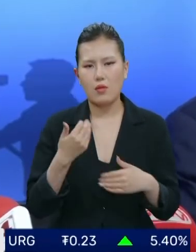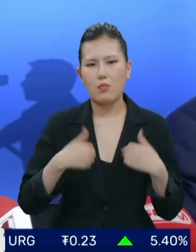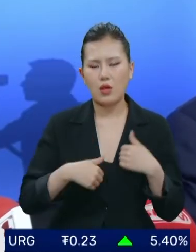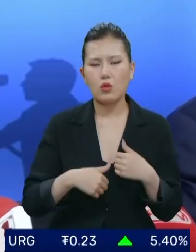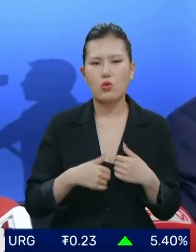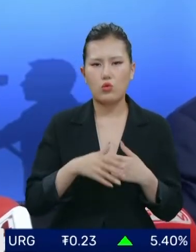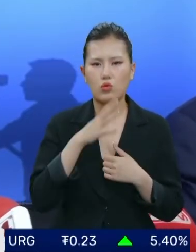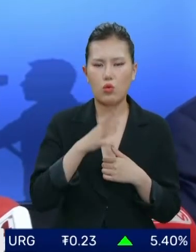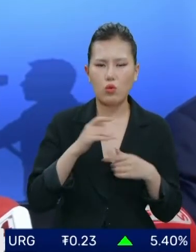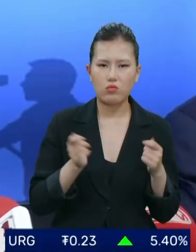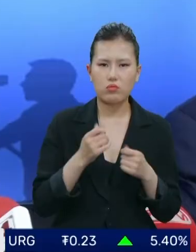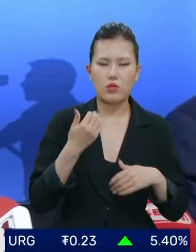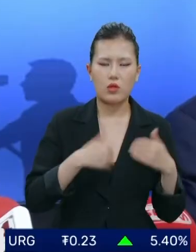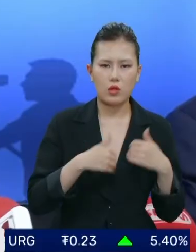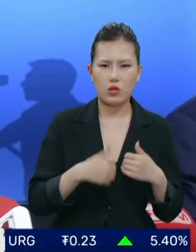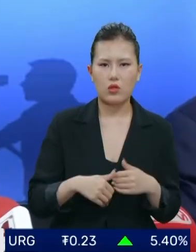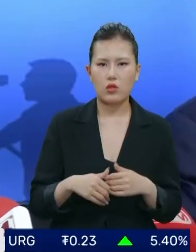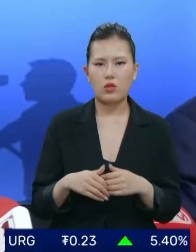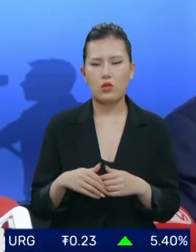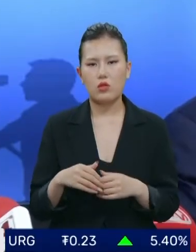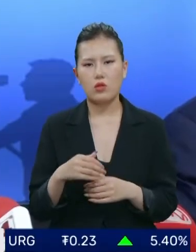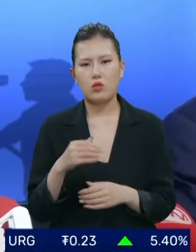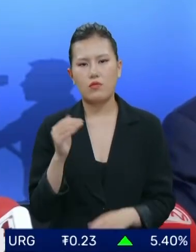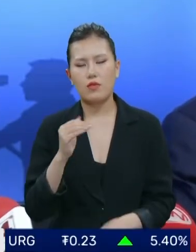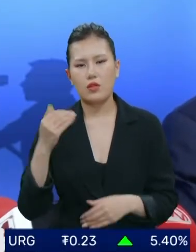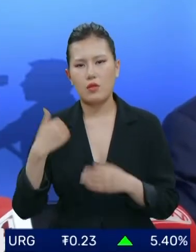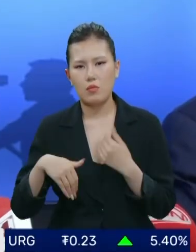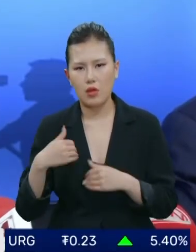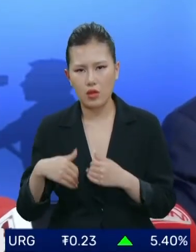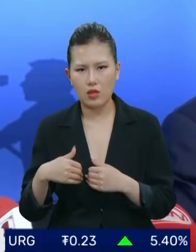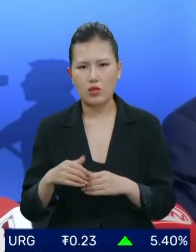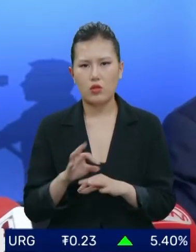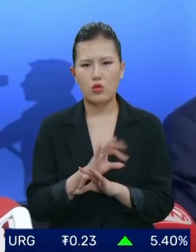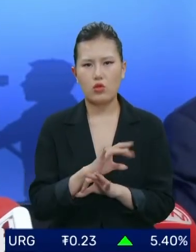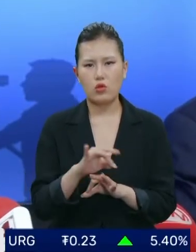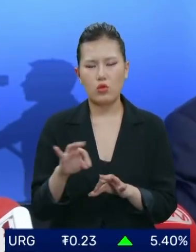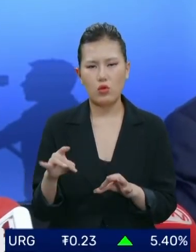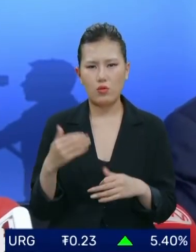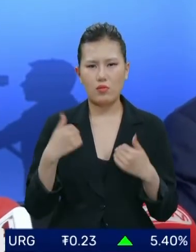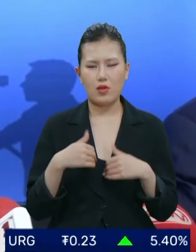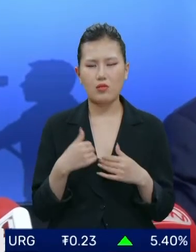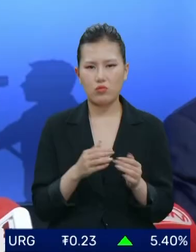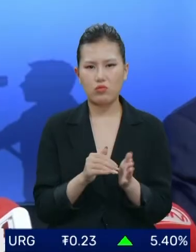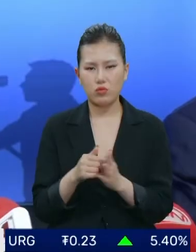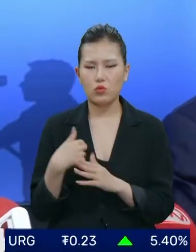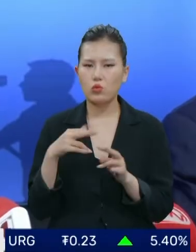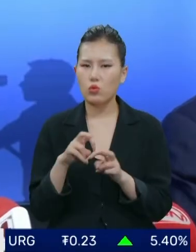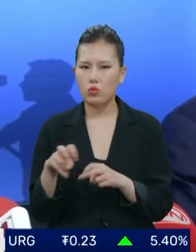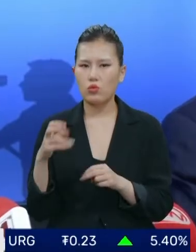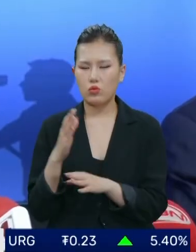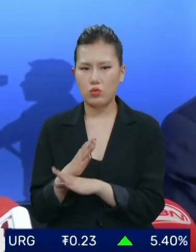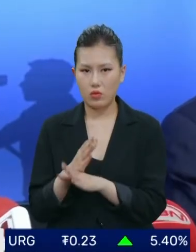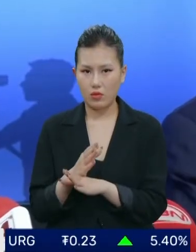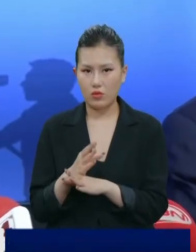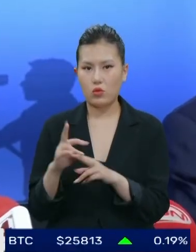багш, а зарим одоо гизгийн багш гэдэг юм уу ийм мэрэгжлийн судалгаанууд гарсан байгаа. Энэ чиглэлээр бид нараас алгүй ёсоор яг одоо тэр